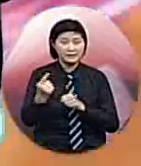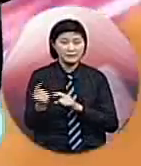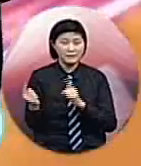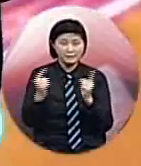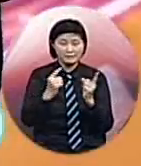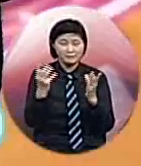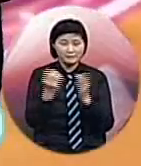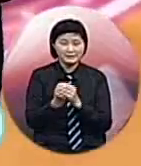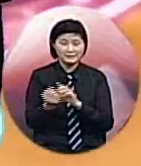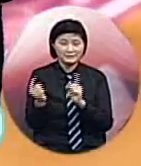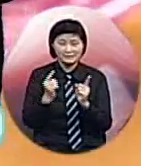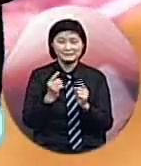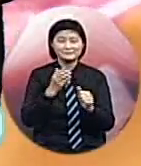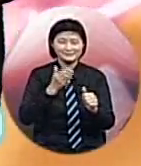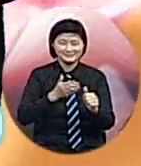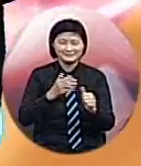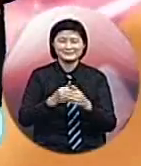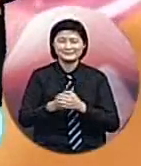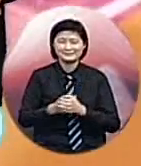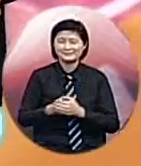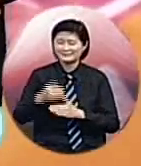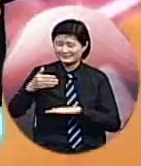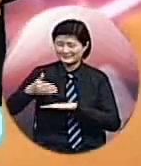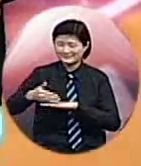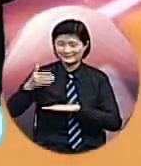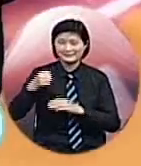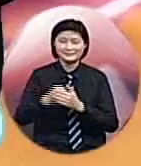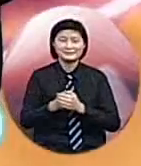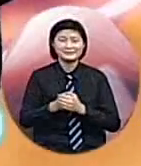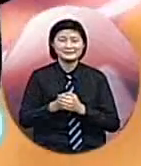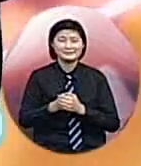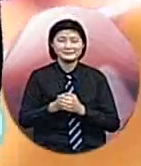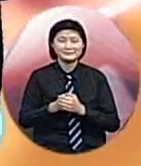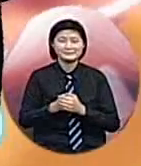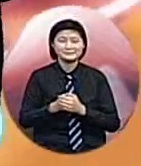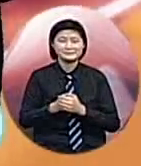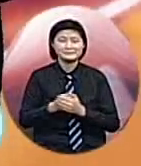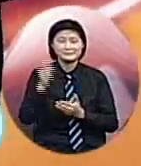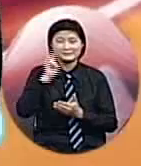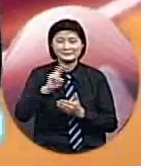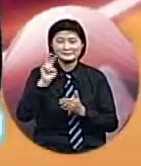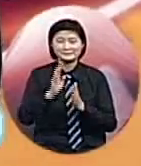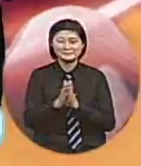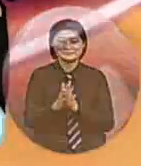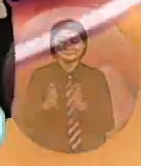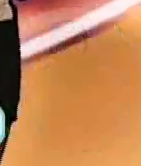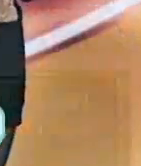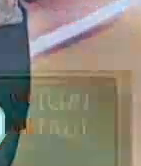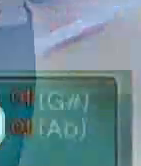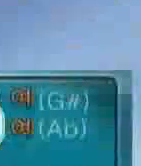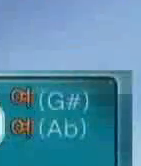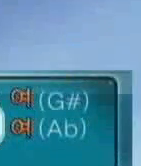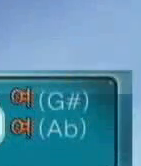호전돼서 완쾌하시기를 또 기원드리겠고요. 예, 예, 감사합니다. 네, 예. 관주 드릴게요. 예. 자, 예. 음악 갑시다.